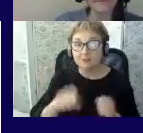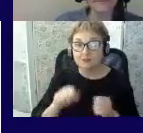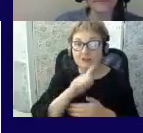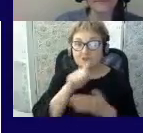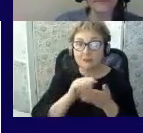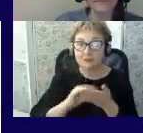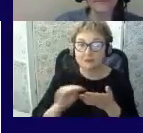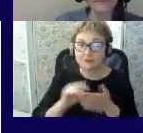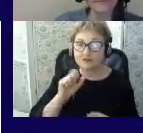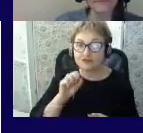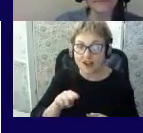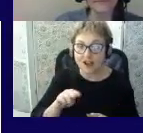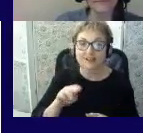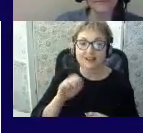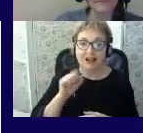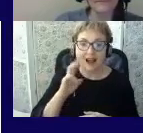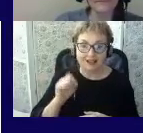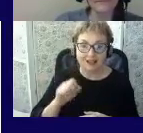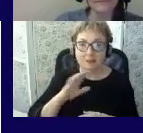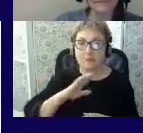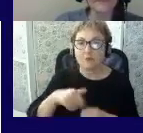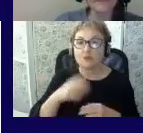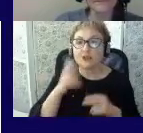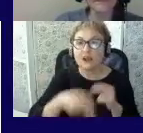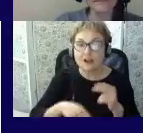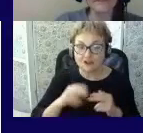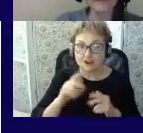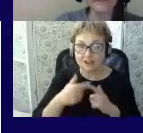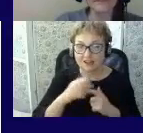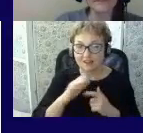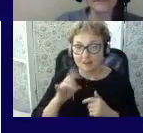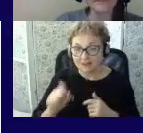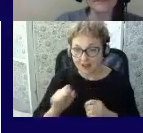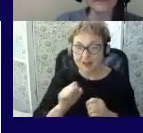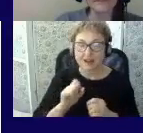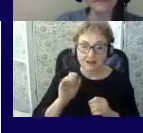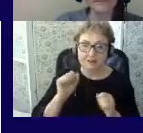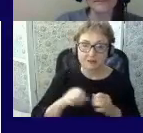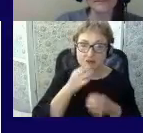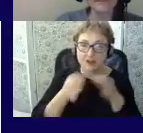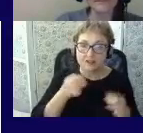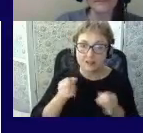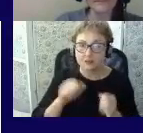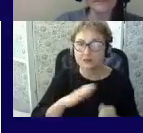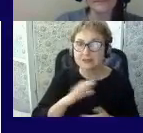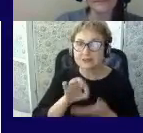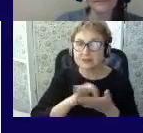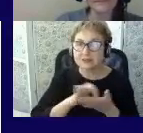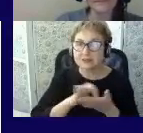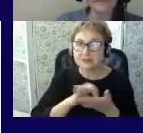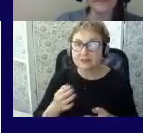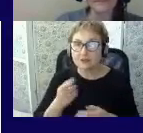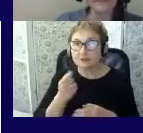ваши вопросы в чат, и Анна по окончании вебинара вернется к вам либо с ответом, если можно сразу, да, ответить на этот вопрос,